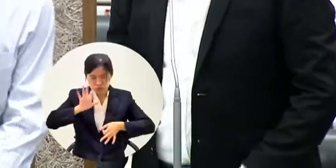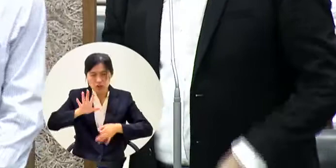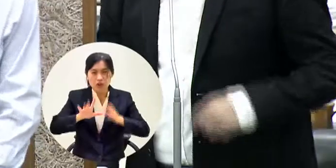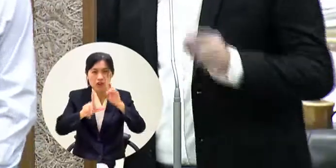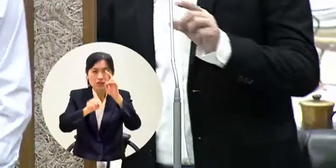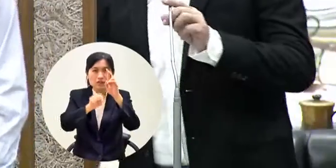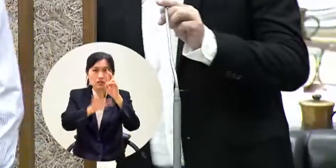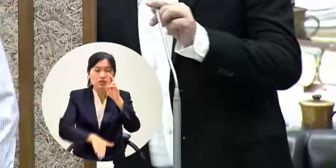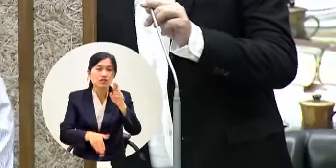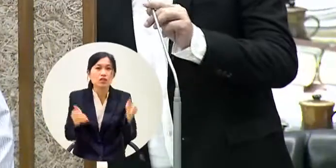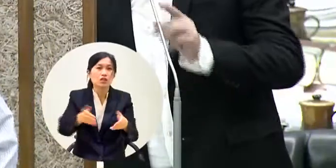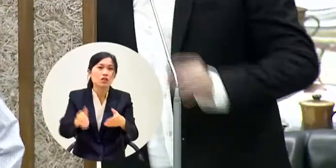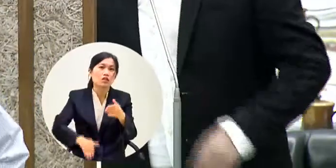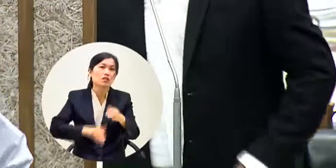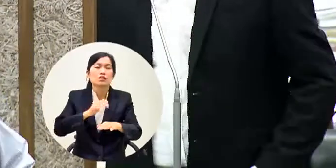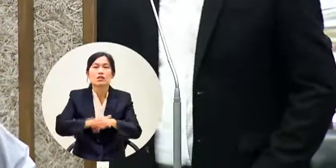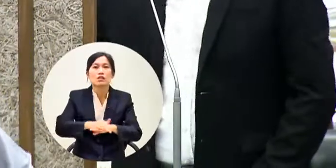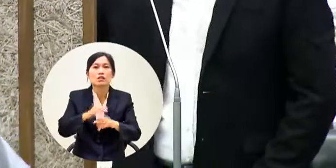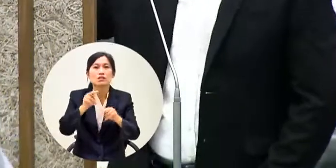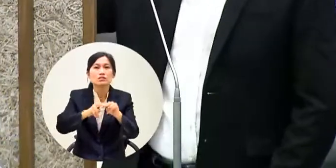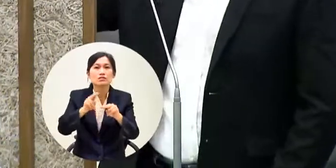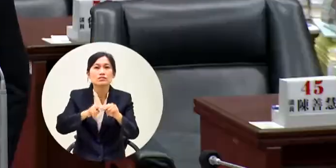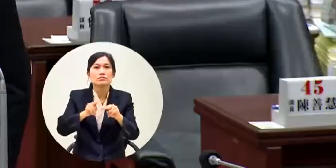成。 好，请坐哦。